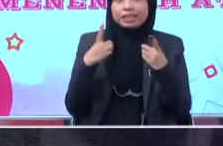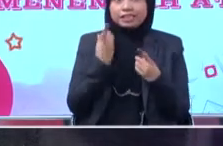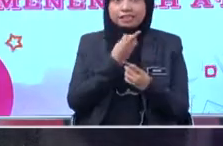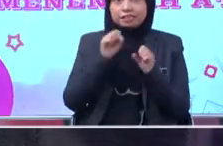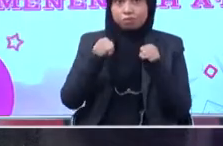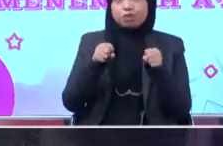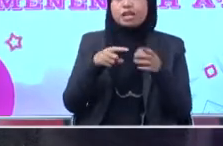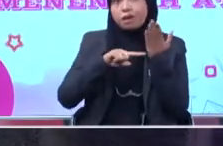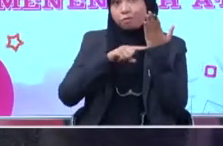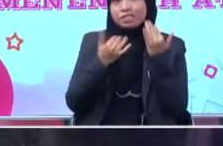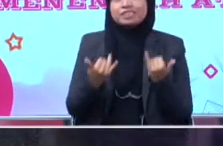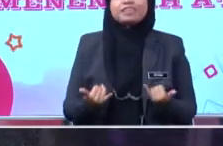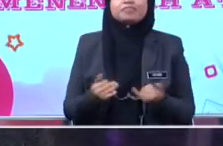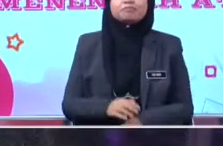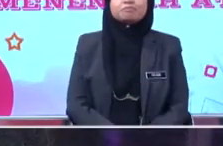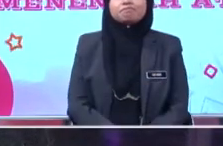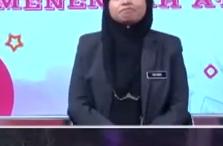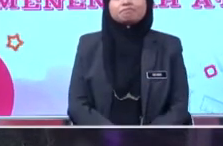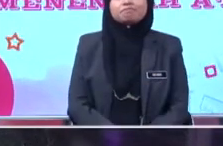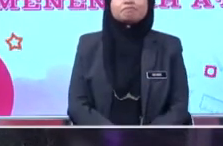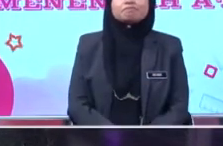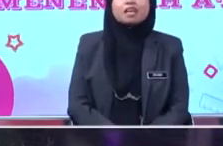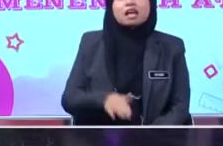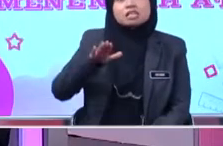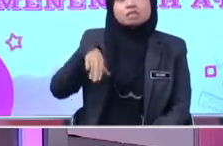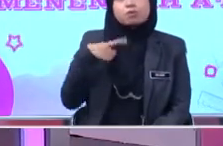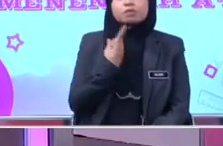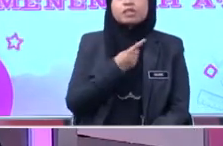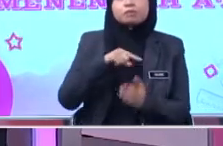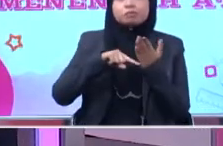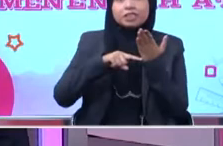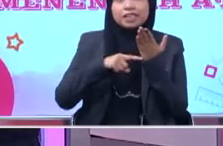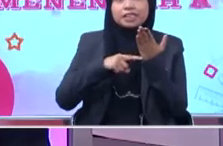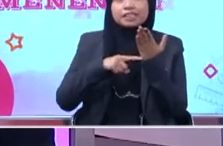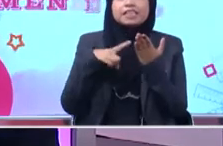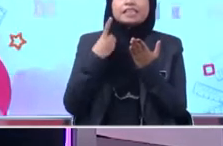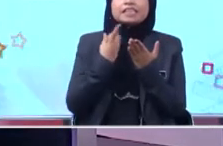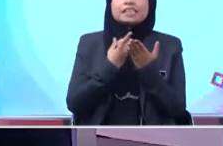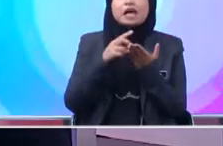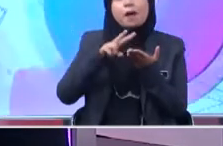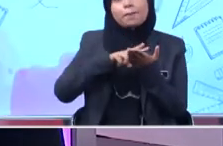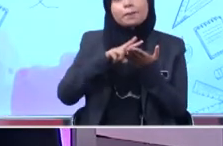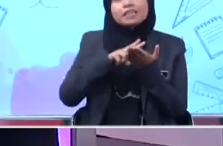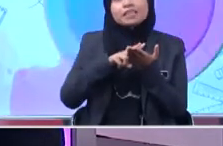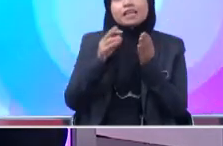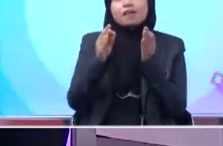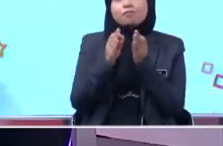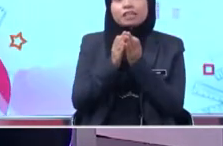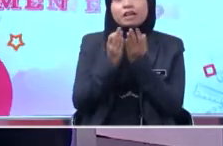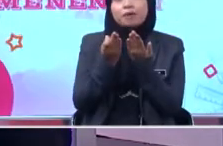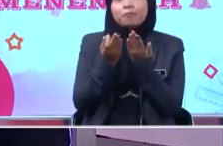sekarang boleh pilih yang tes oke sebelum itu melekat ketemu lu kan dengan lombokita al-fatihah